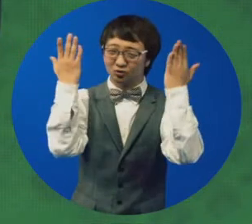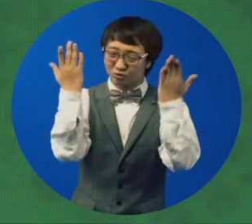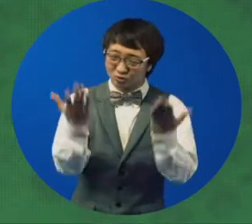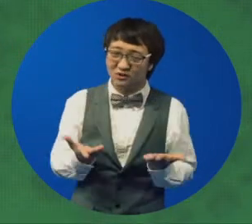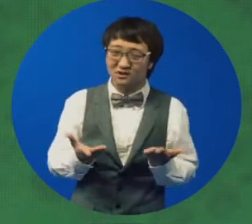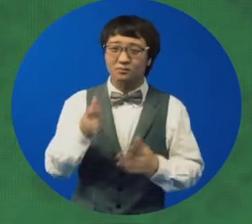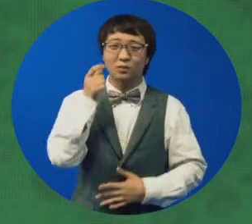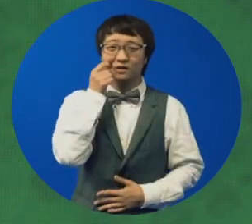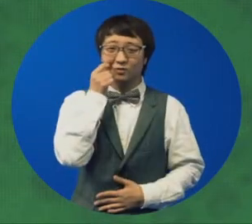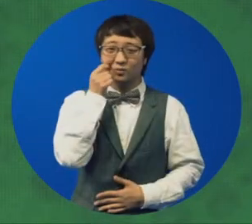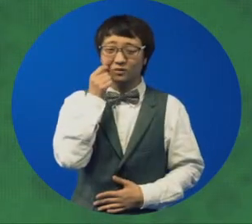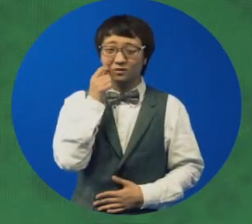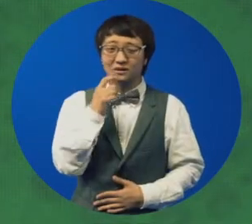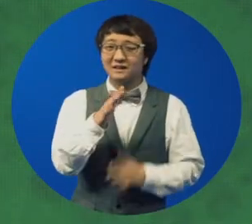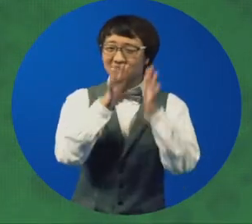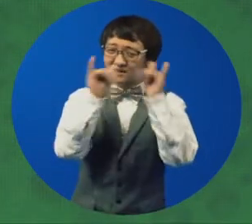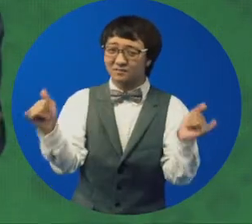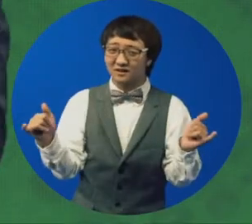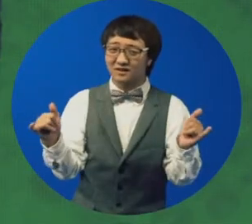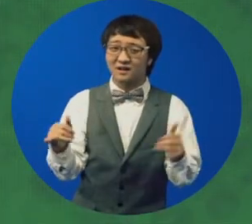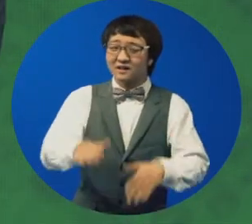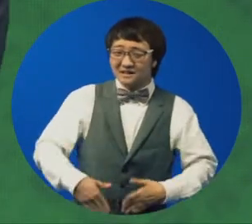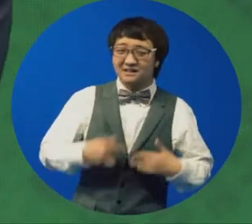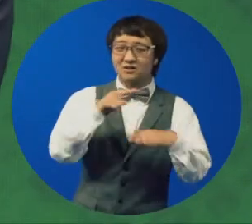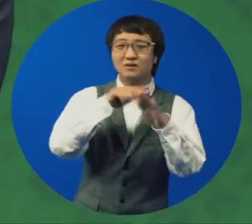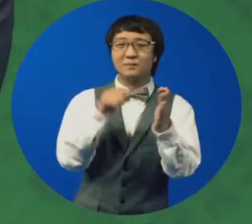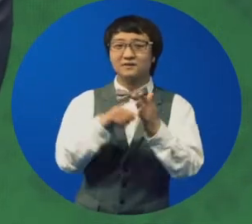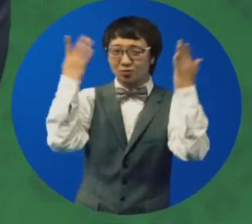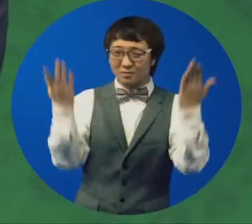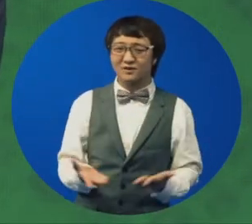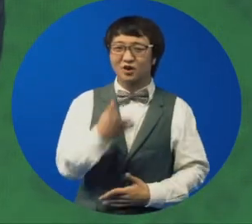여러분들 사람들에게 인정을 받으려고 하면 여러분들의 인생은 고달파집니다.